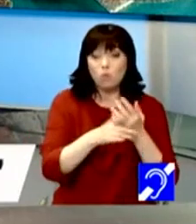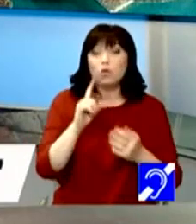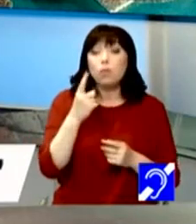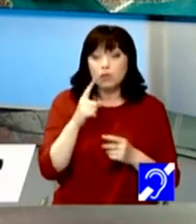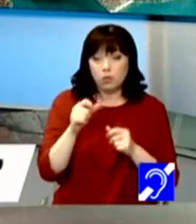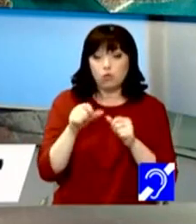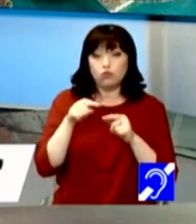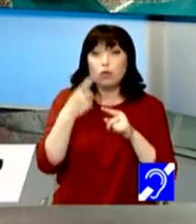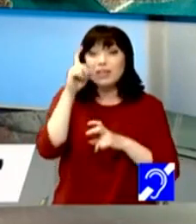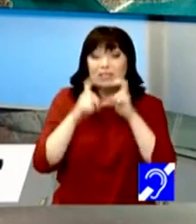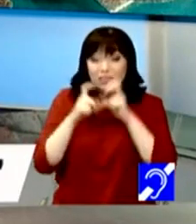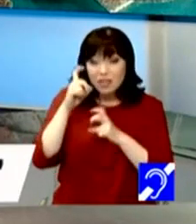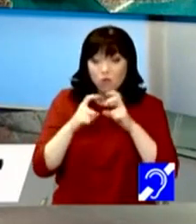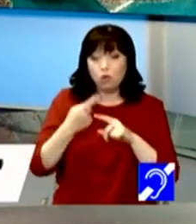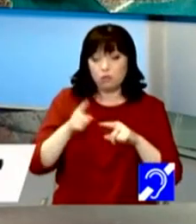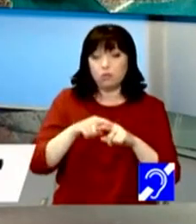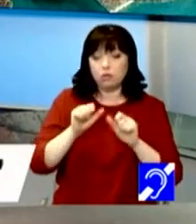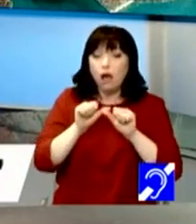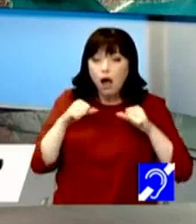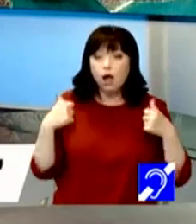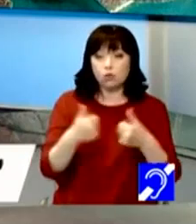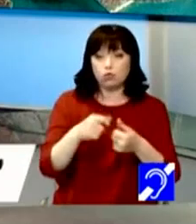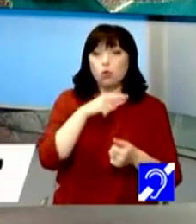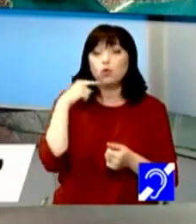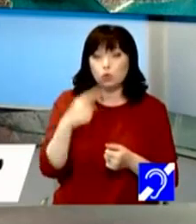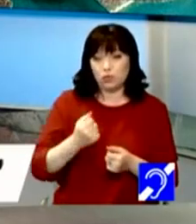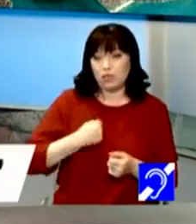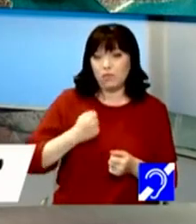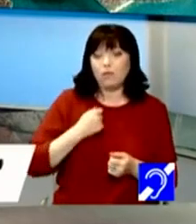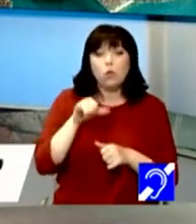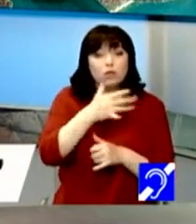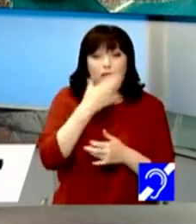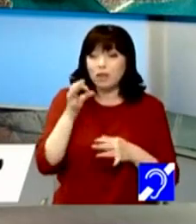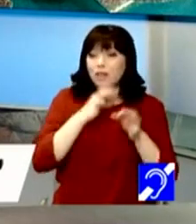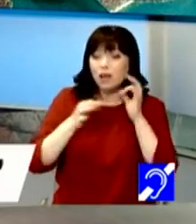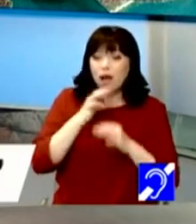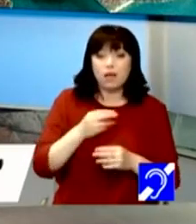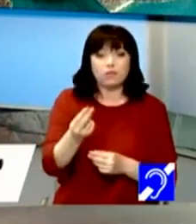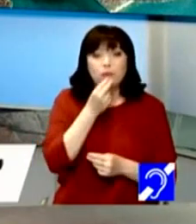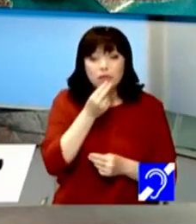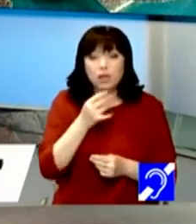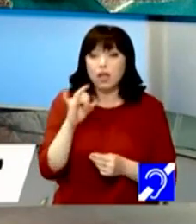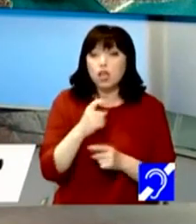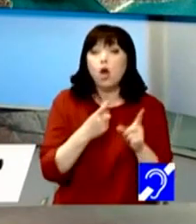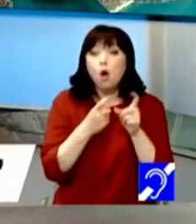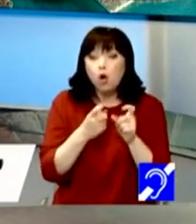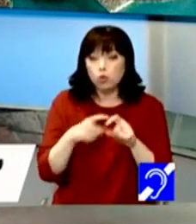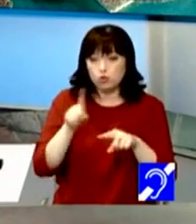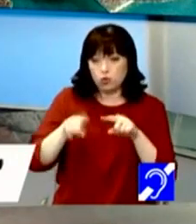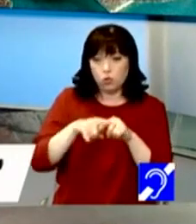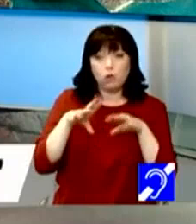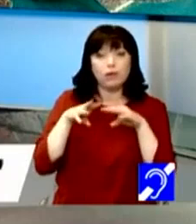că platforma industrială este încercuită de trupele invadatoare. Nu au medicamente și nici alimente, iar muniția este pe